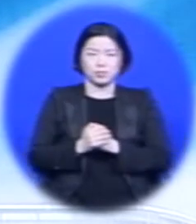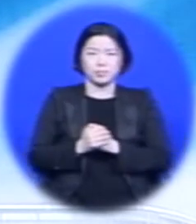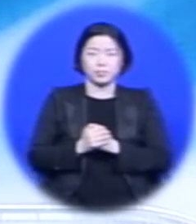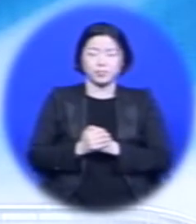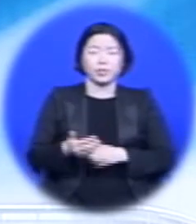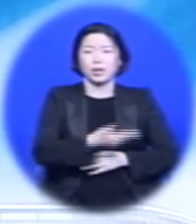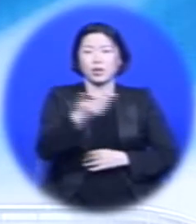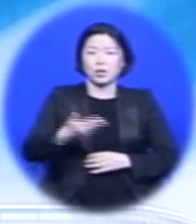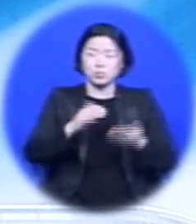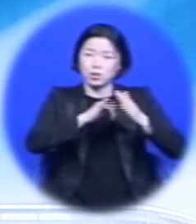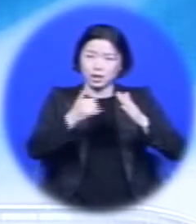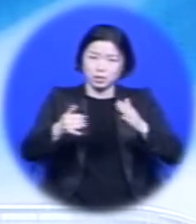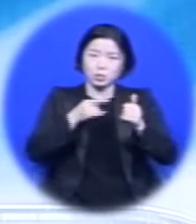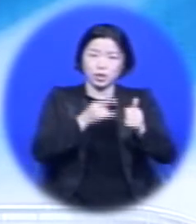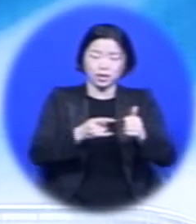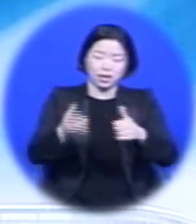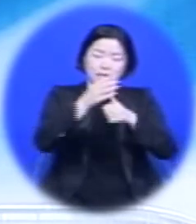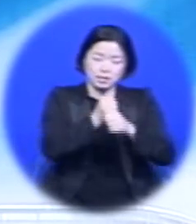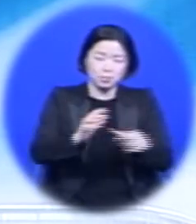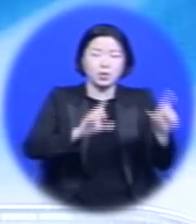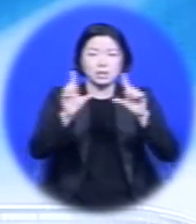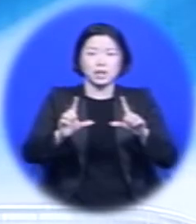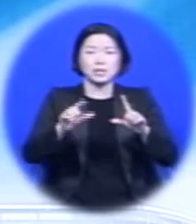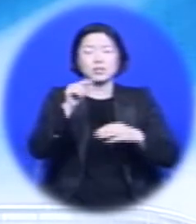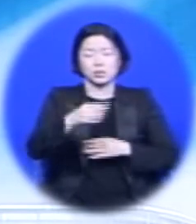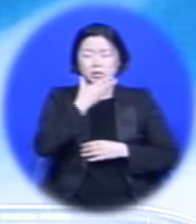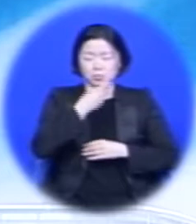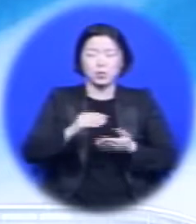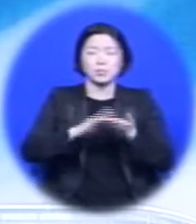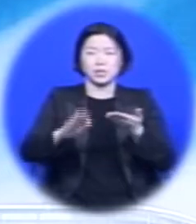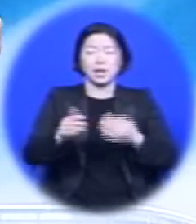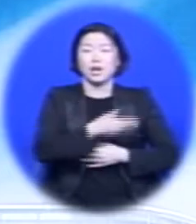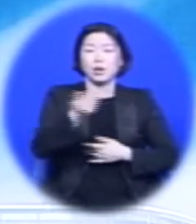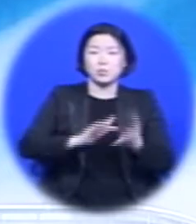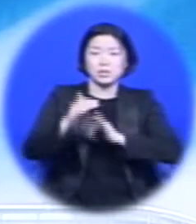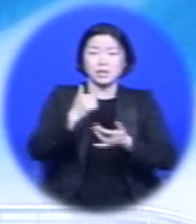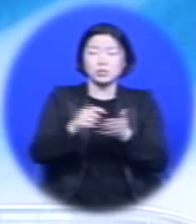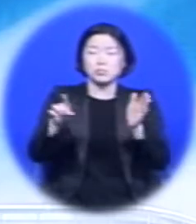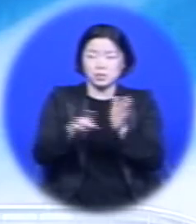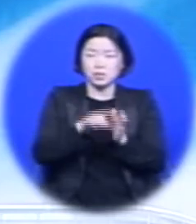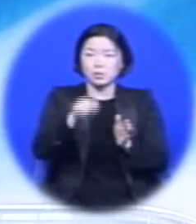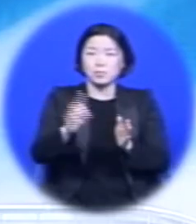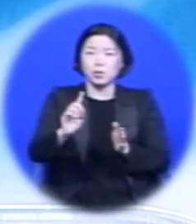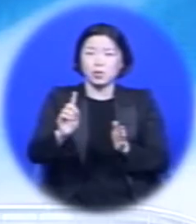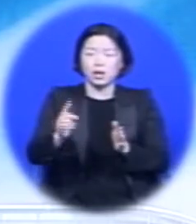거예요. 여러분, 가족에게 매여 사는 것이 복입니다. 여러분, 예수를 믿는다는 것은 예수님에게 매여